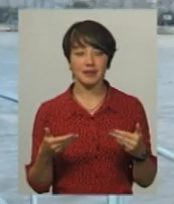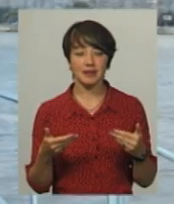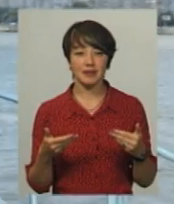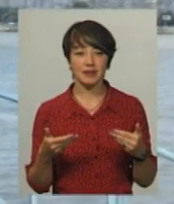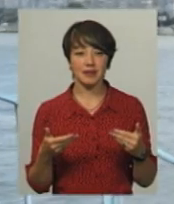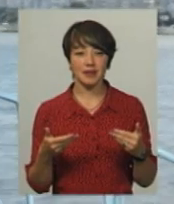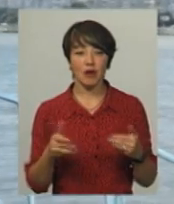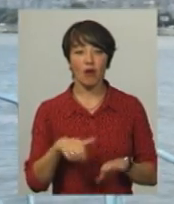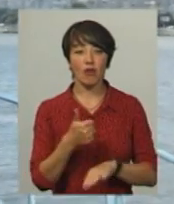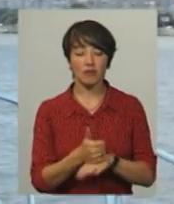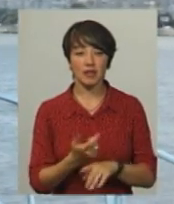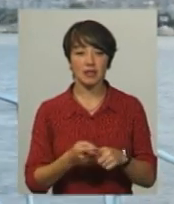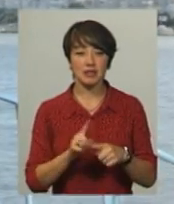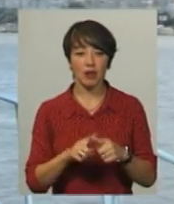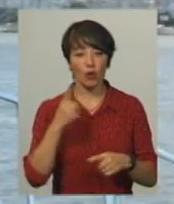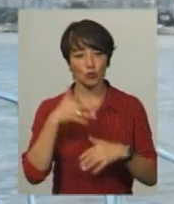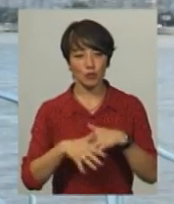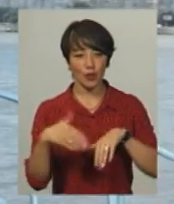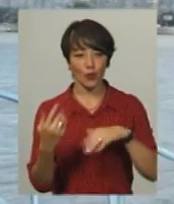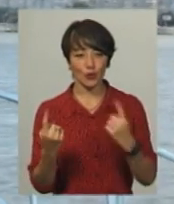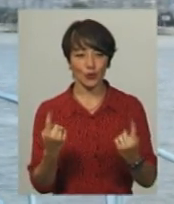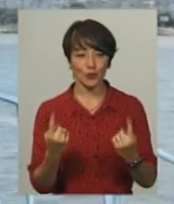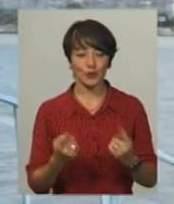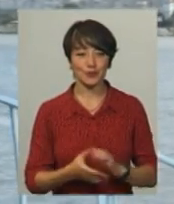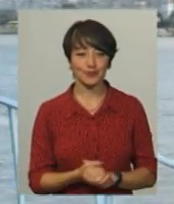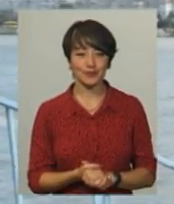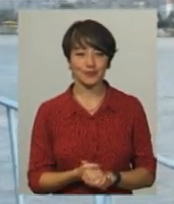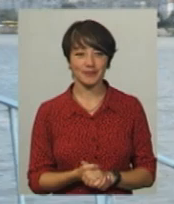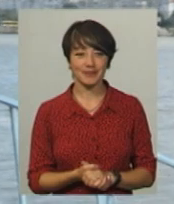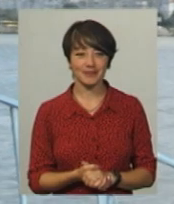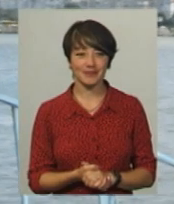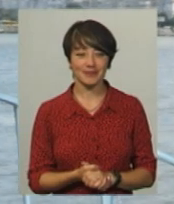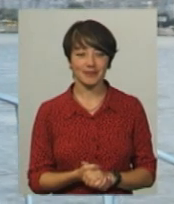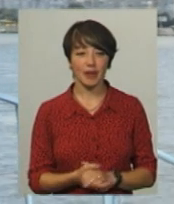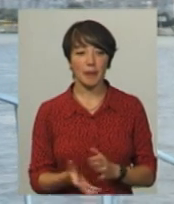гармонія. Головне – це розуміти одне одного. Я все бачила. Підтримка –